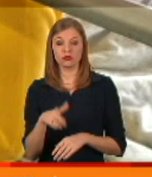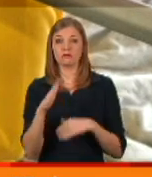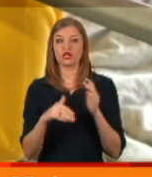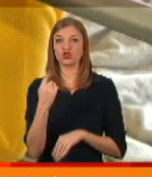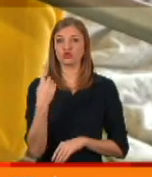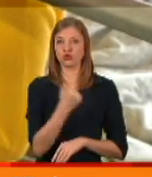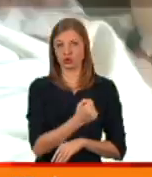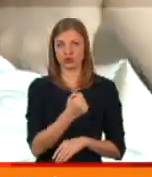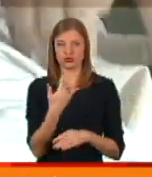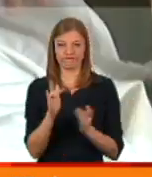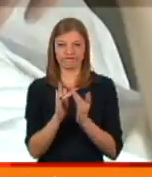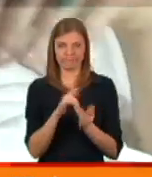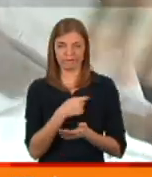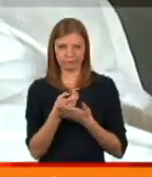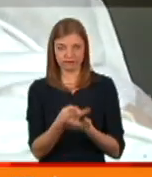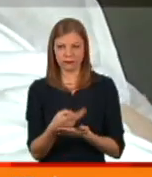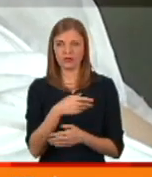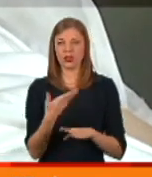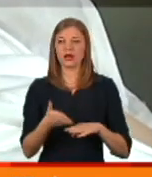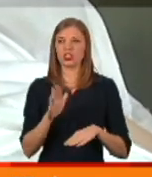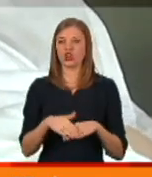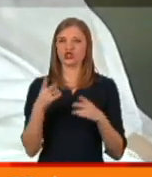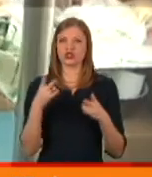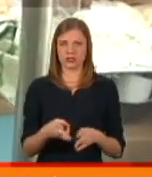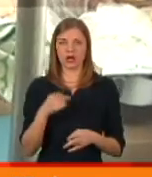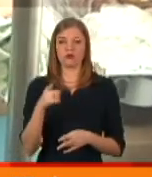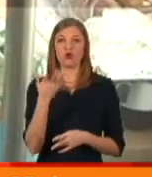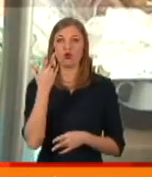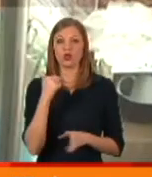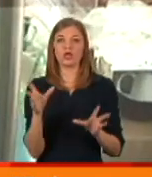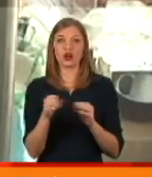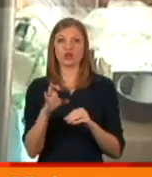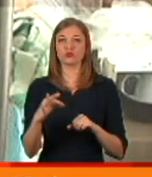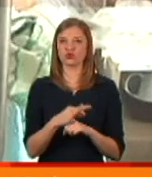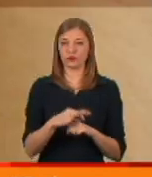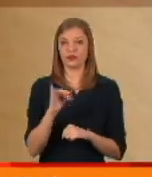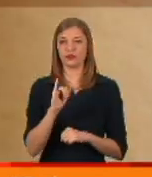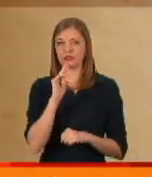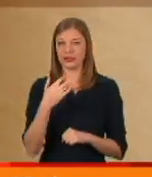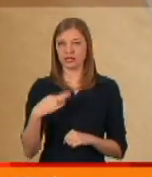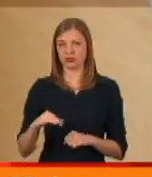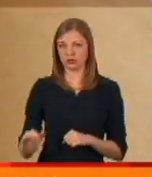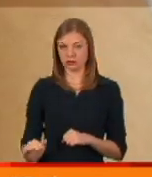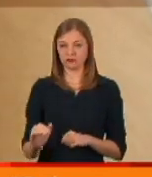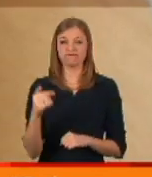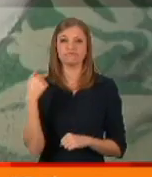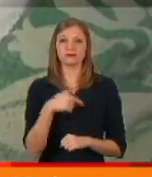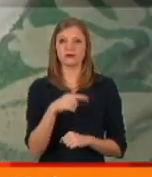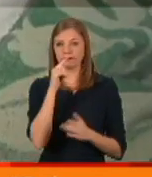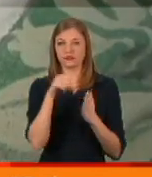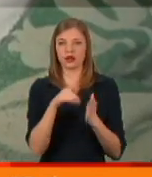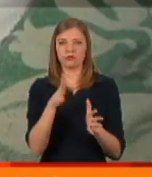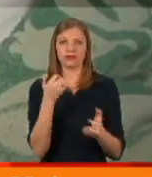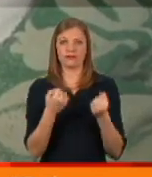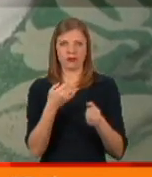майже тиждень прикута до лікарняного ліжка. Тяжких травм вона зазнала, коли разом із чоловіком та трирічним синочком Максимом